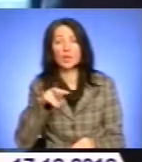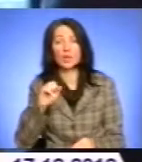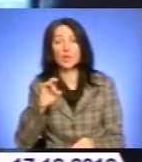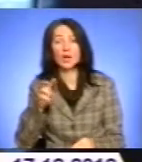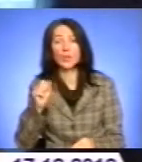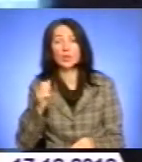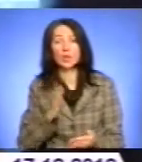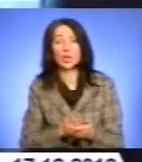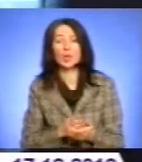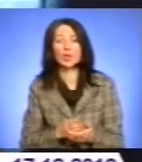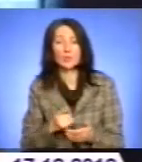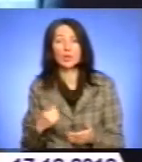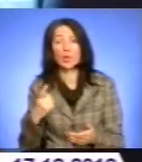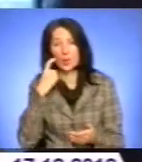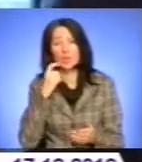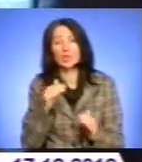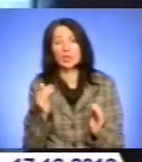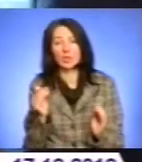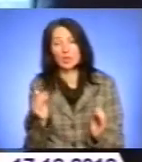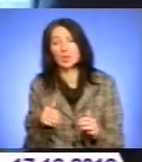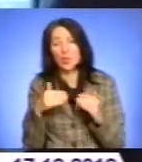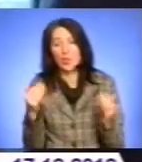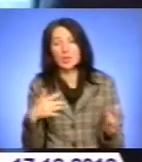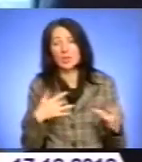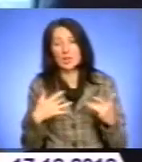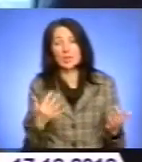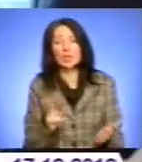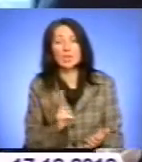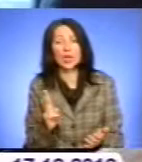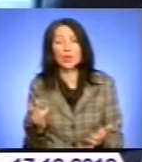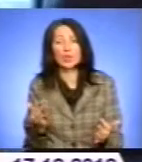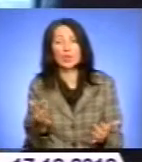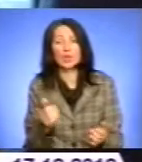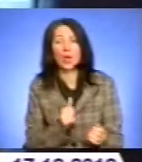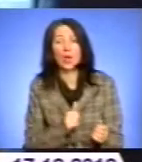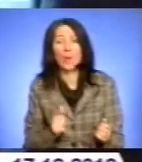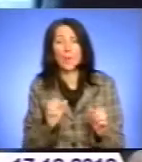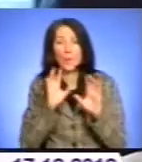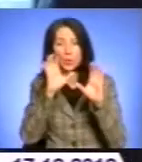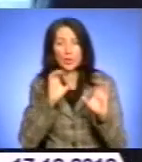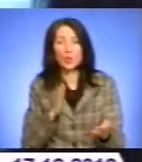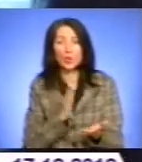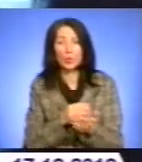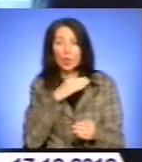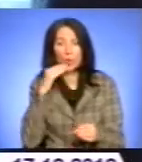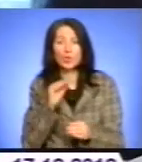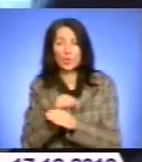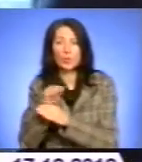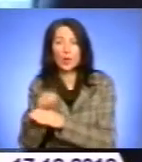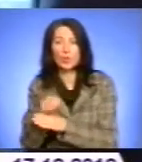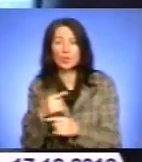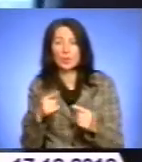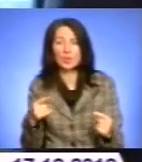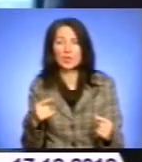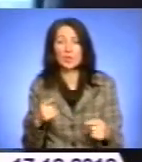ображені найбільше. Театри якось ще і по закону вони мають багато там надбавок всяких. Так